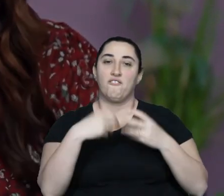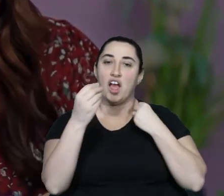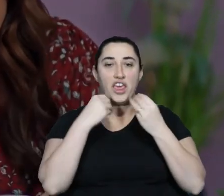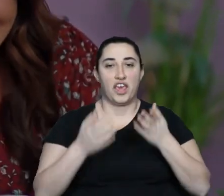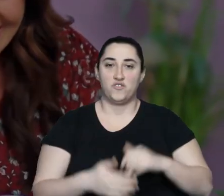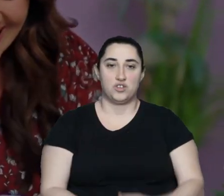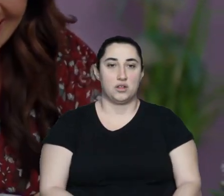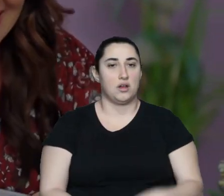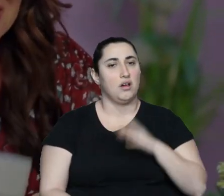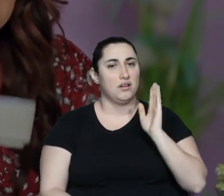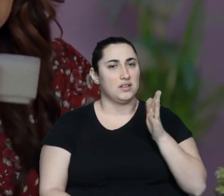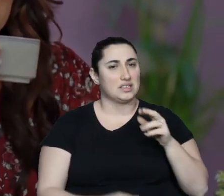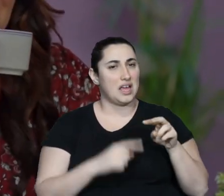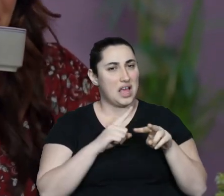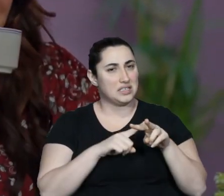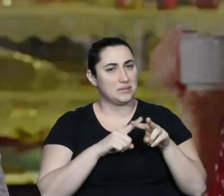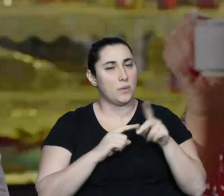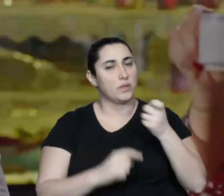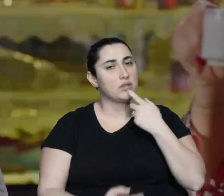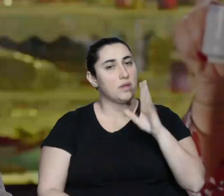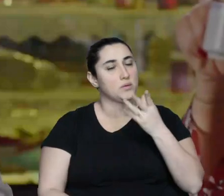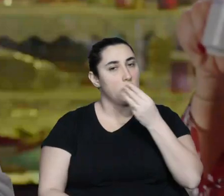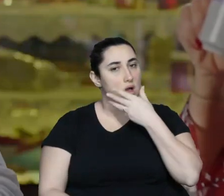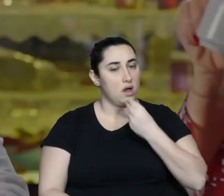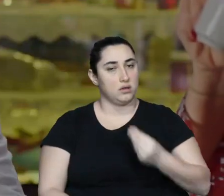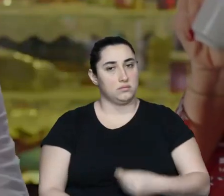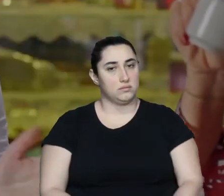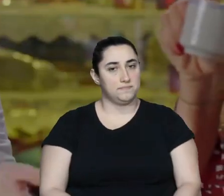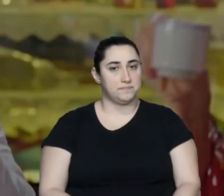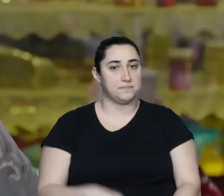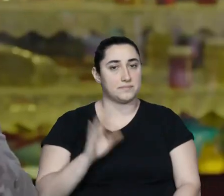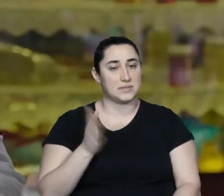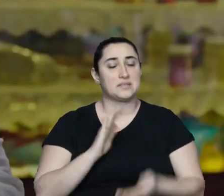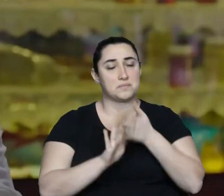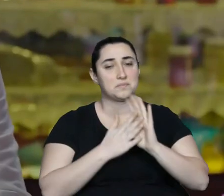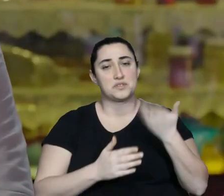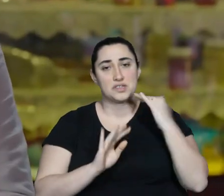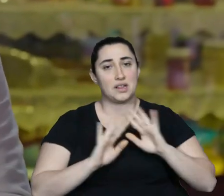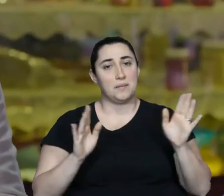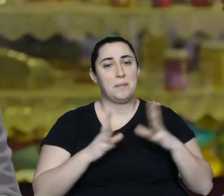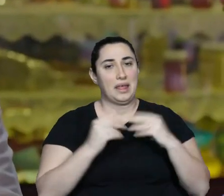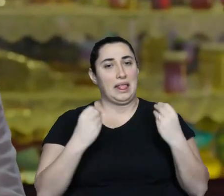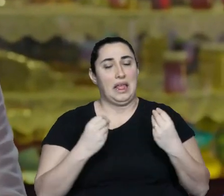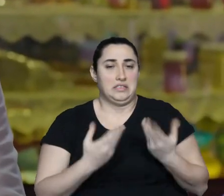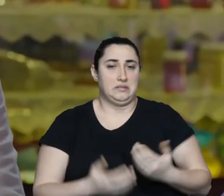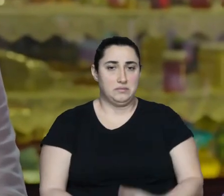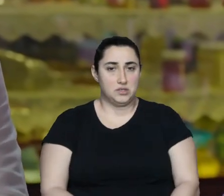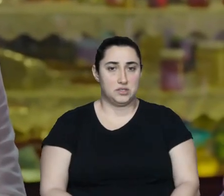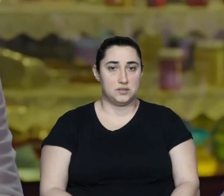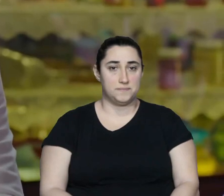yiyorduk. Ay Kezban. Ya öyle deme, ne kadar ayıp ya. Neyse bitmiş gitmiş işte. İyileşmiş